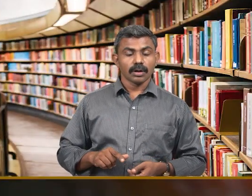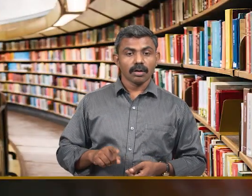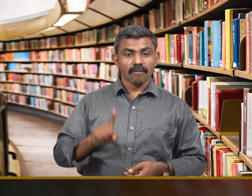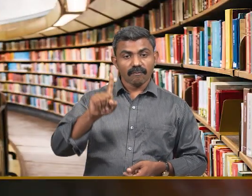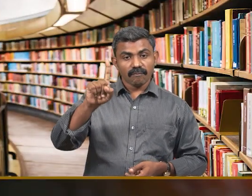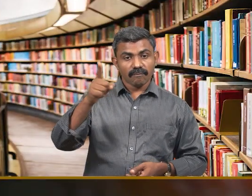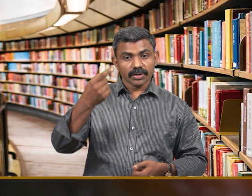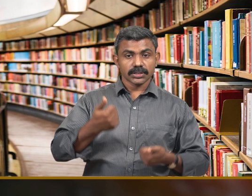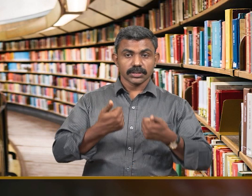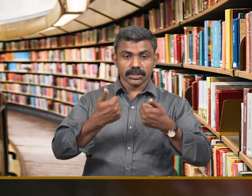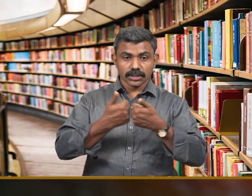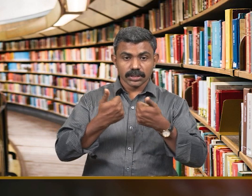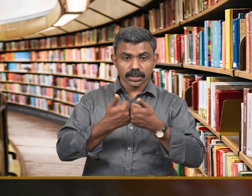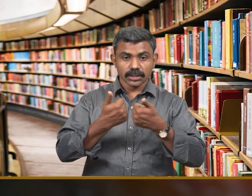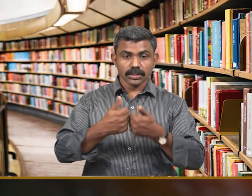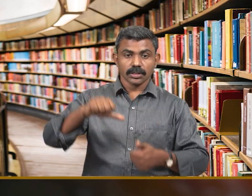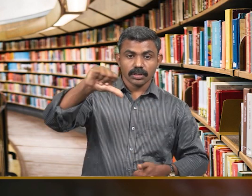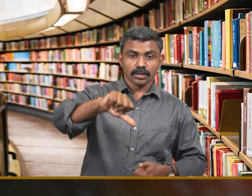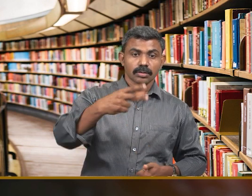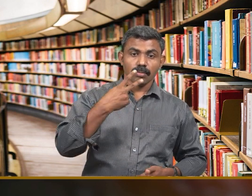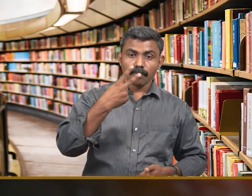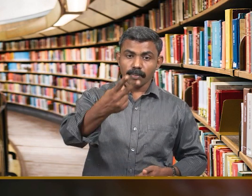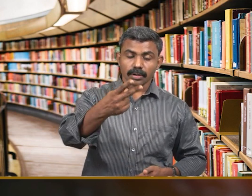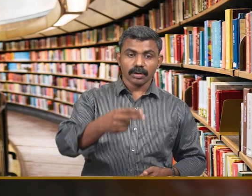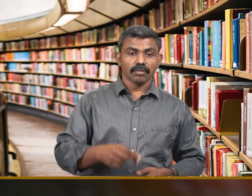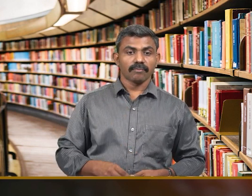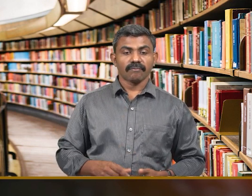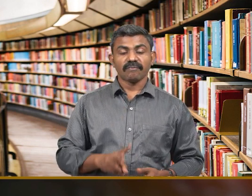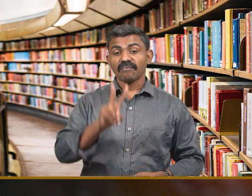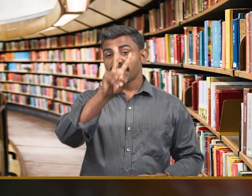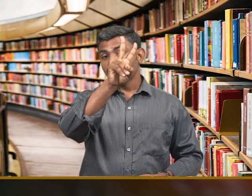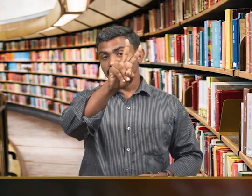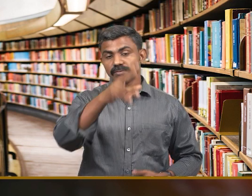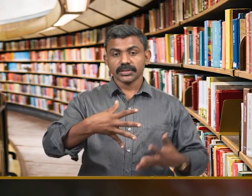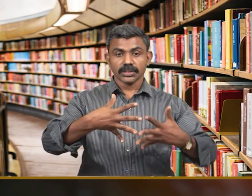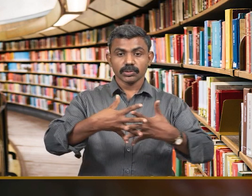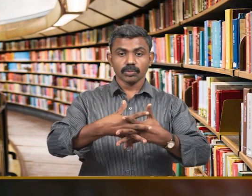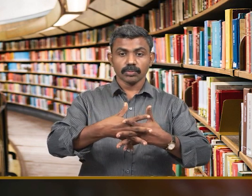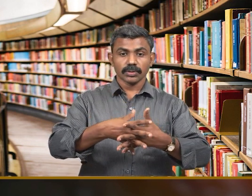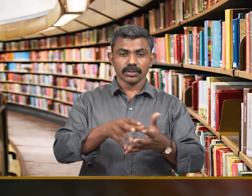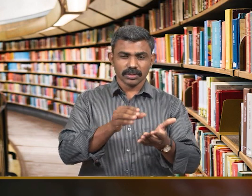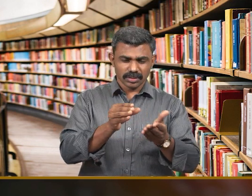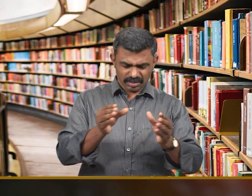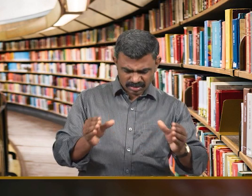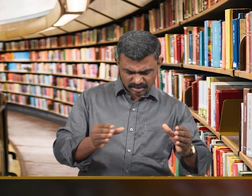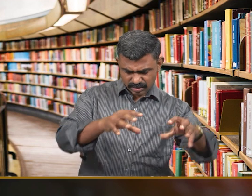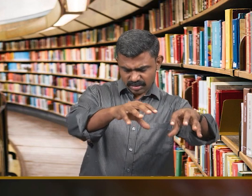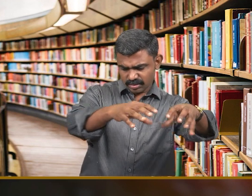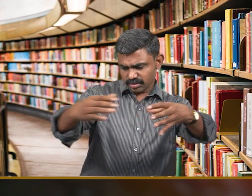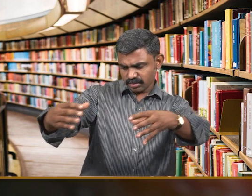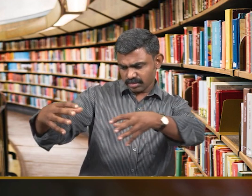உலக போனால இத்தாலி எவ்வளோ பெரிய தாக்கத்தை ஏற்படுத்துச்சு அப்படின்னு பார்த்தீங்கன்னா, வெர்சைல்ஸ் உடன்படிக்கை மூலமாக இத்தாலியில் மிகச்சிறிய